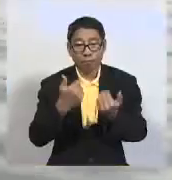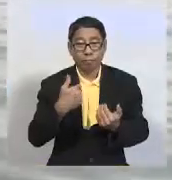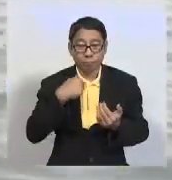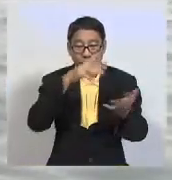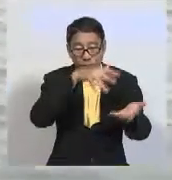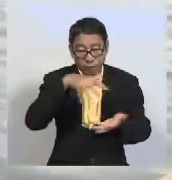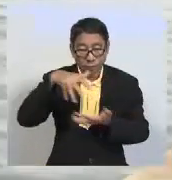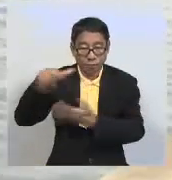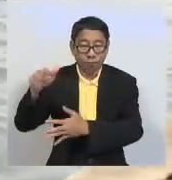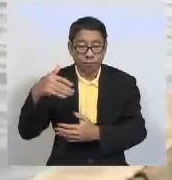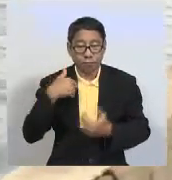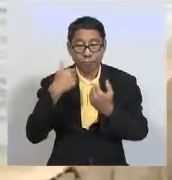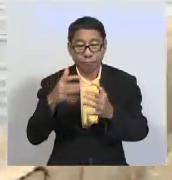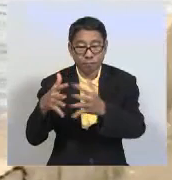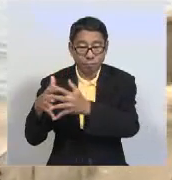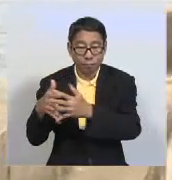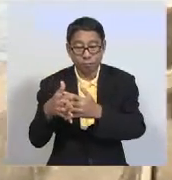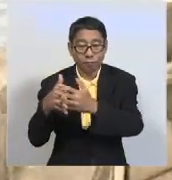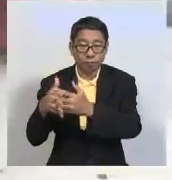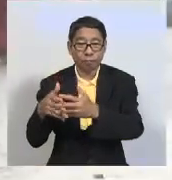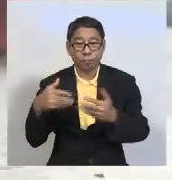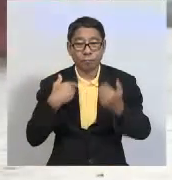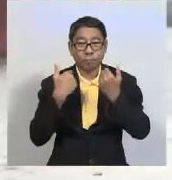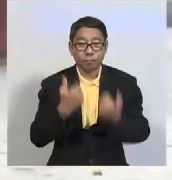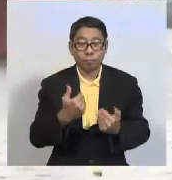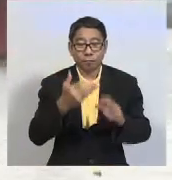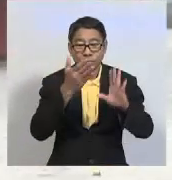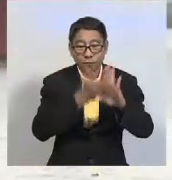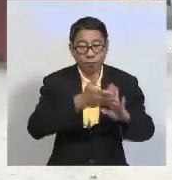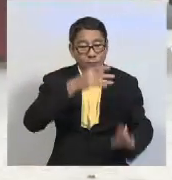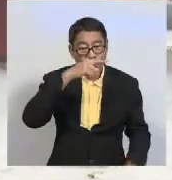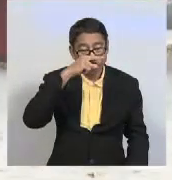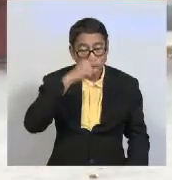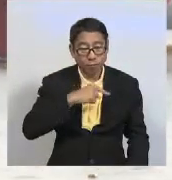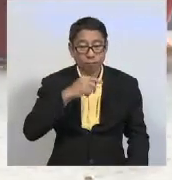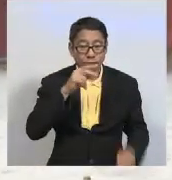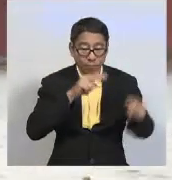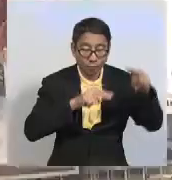การส่งออกไปตลาดสหรัฐแล้วและถ้าหากว่าธนาคารแห่งประเทศไทย